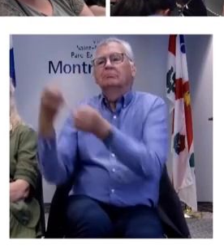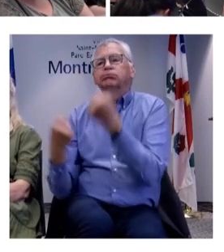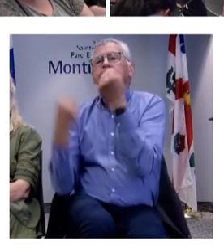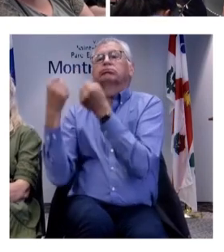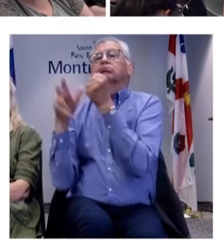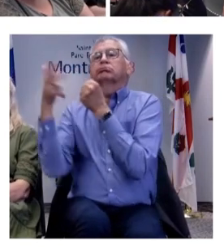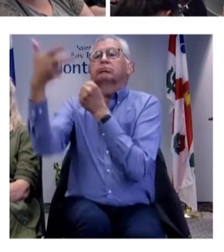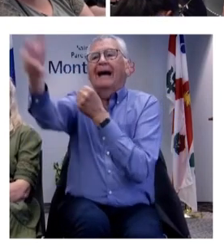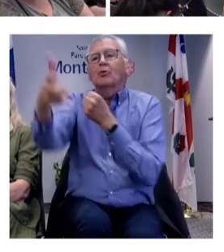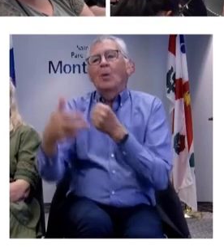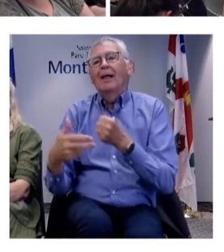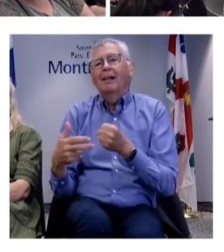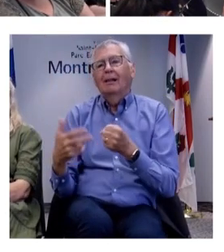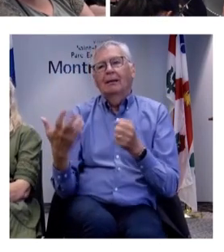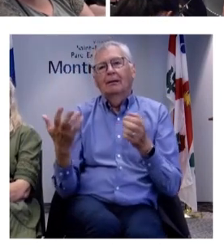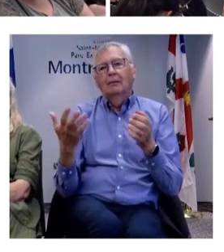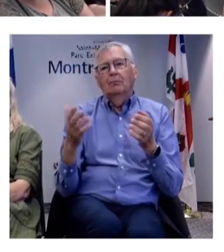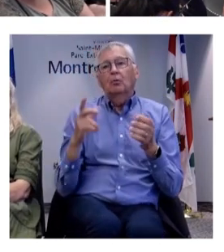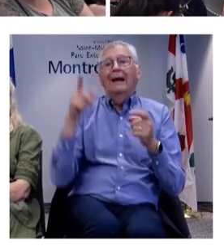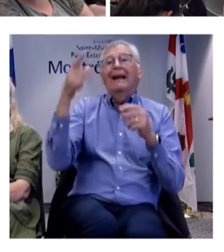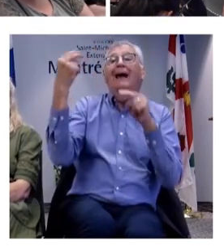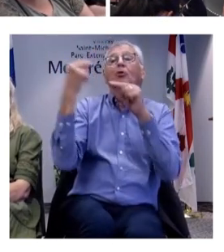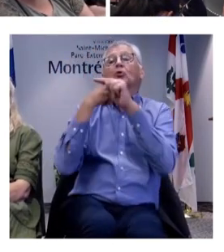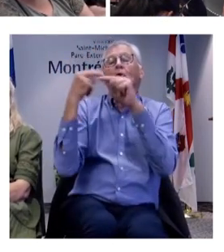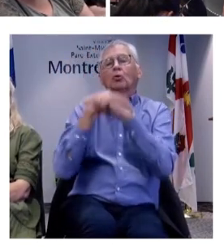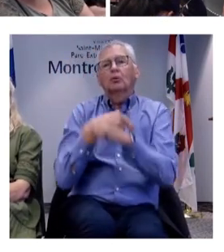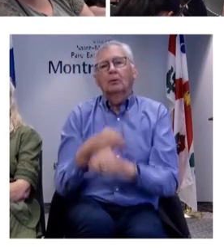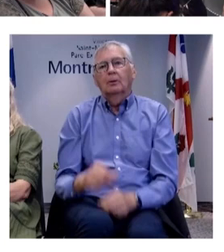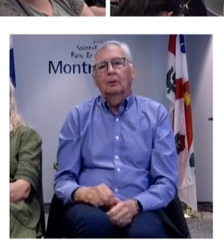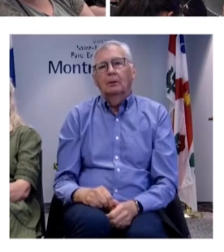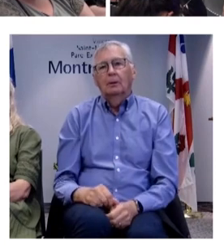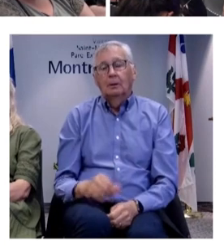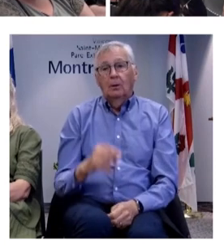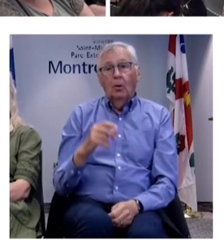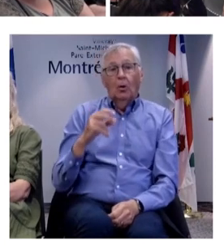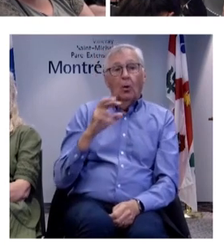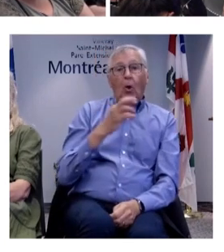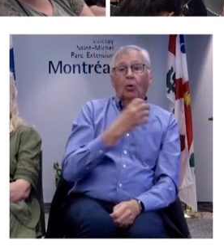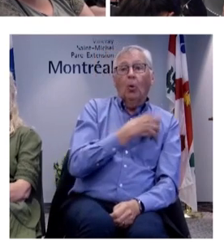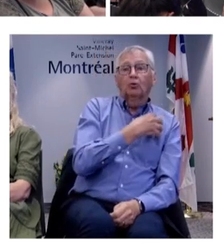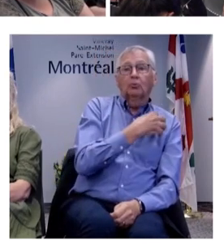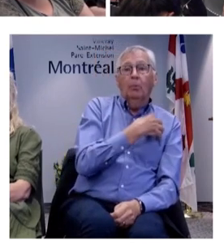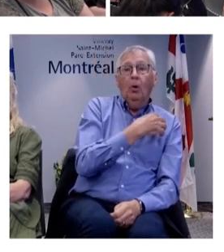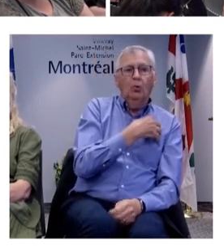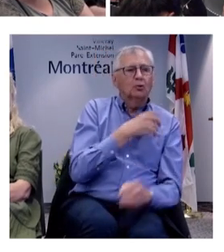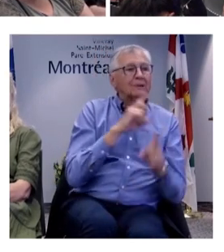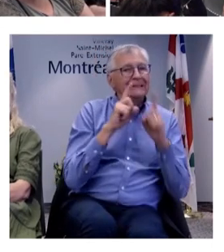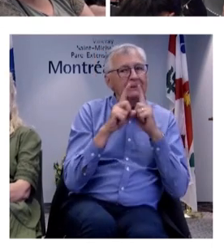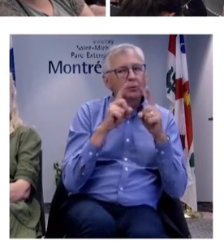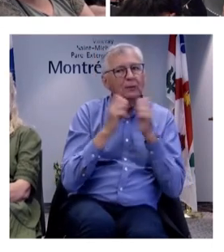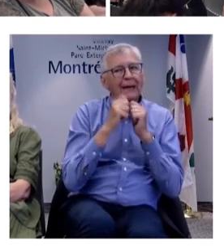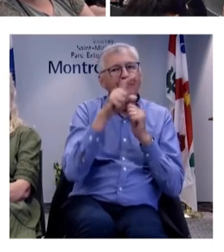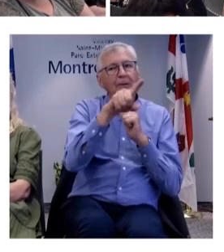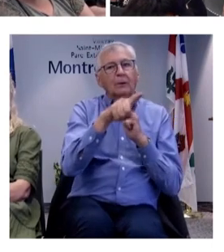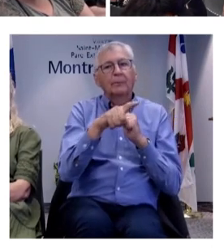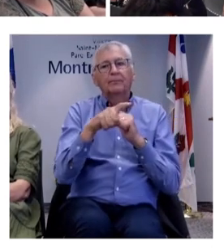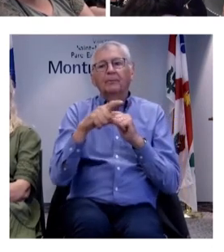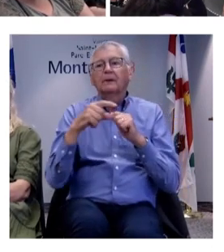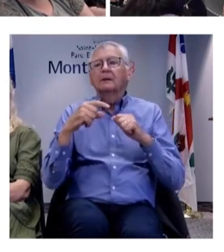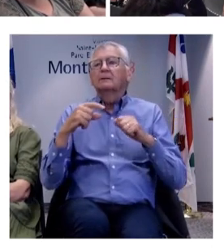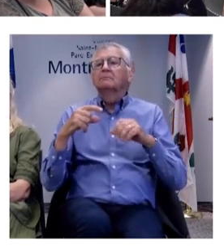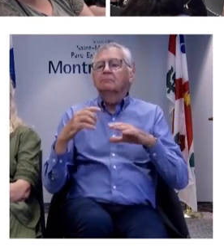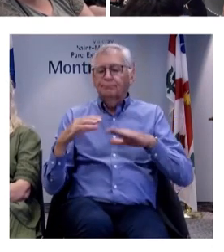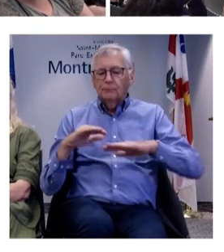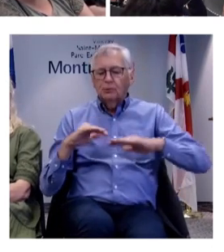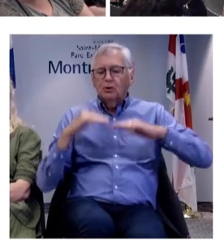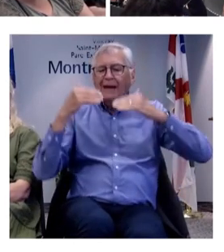tourner vers l'autoroute disons alors dans Rosemont le monsieur Davant j'ai eu le temps de discuter avec eux qu'est-ce qu'on met c'est des jardinières en